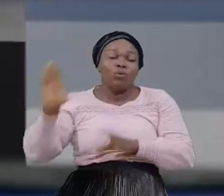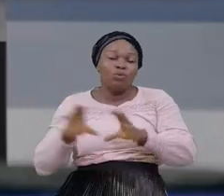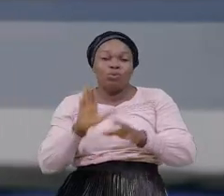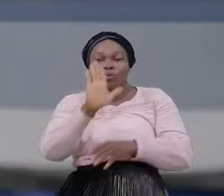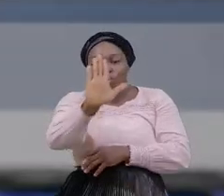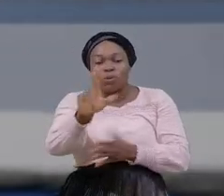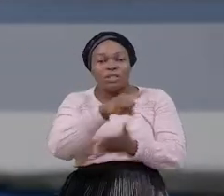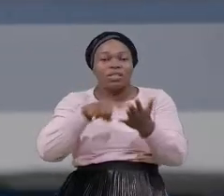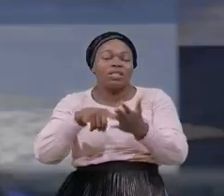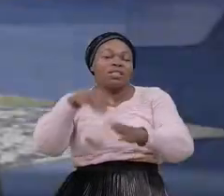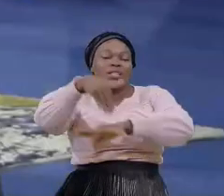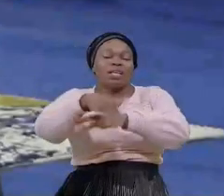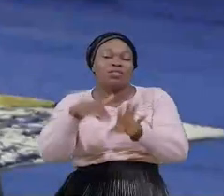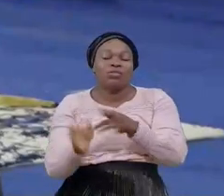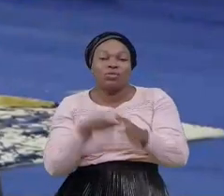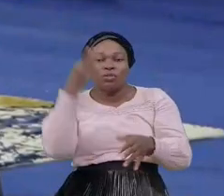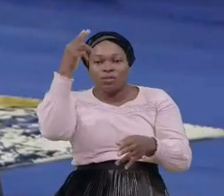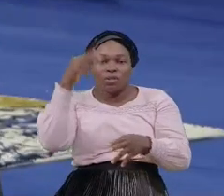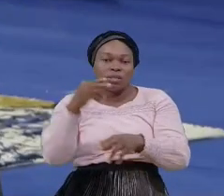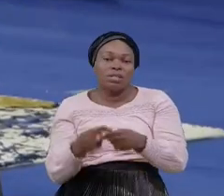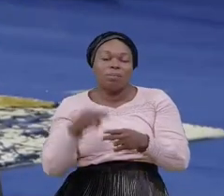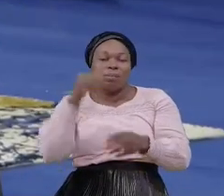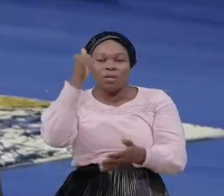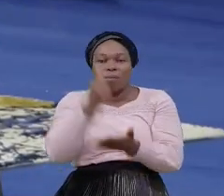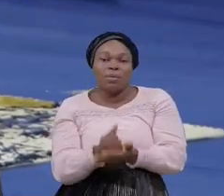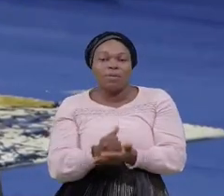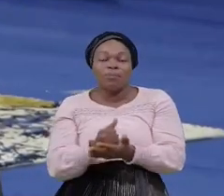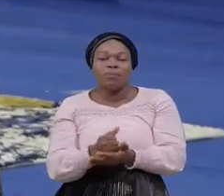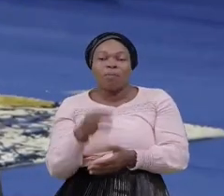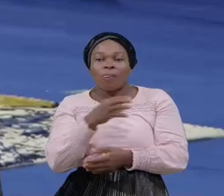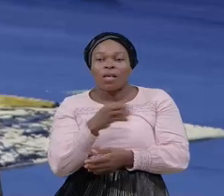Il le fera pour vous au nom de Jésus. Ça,